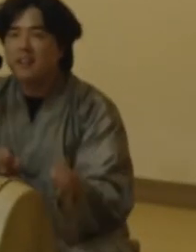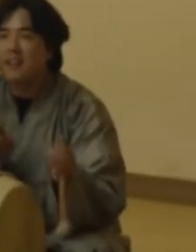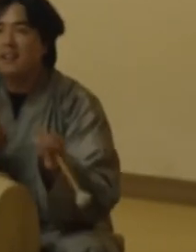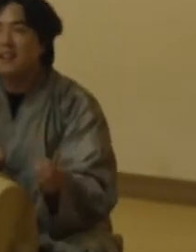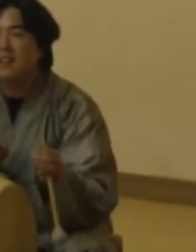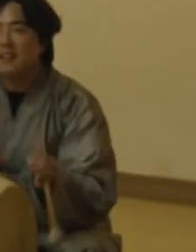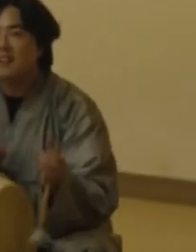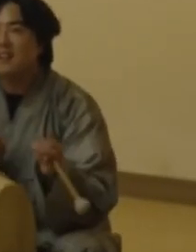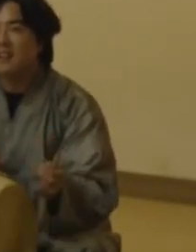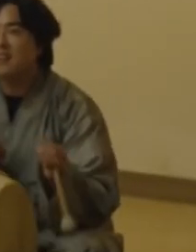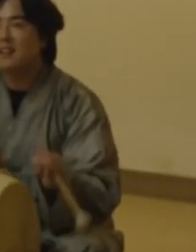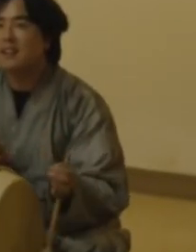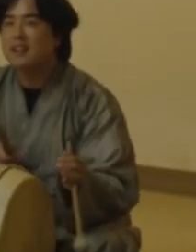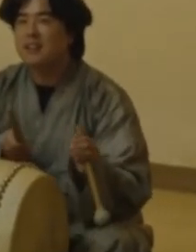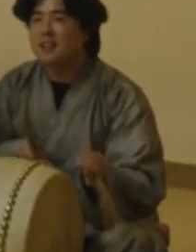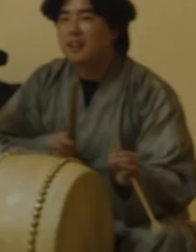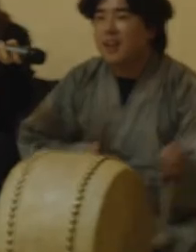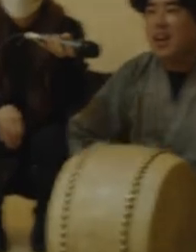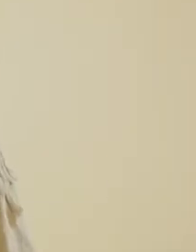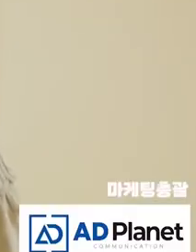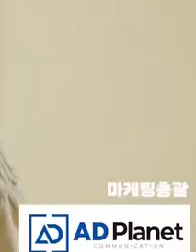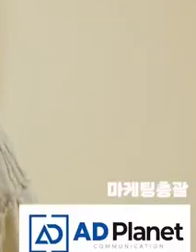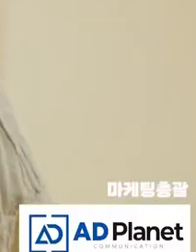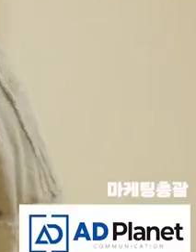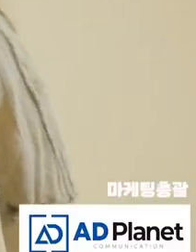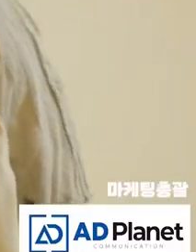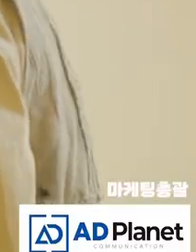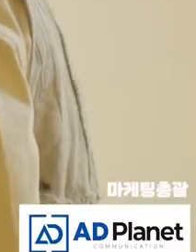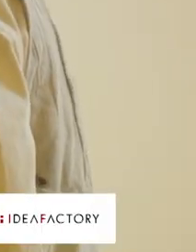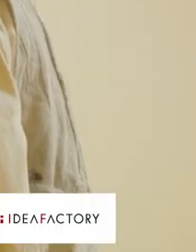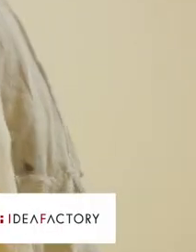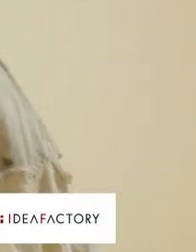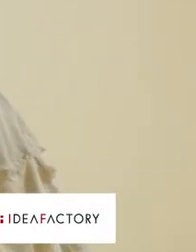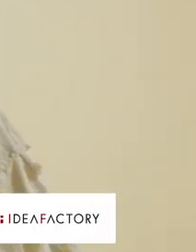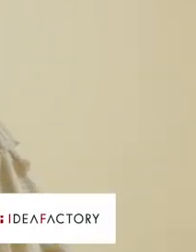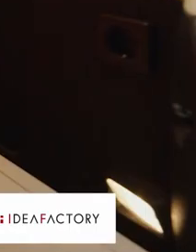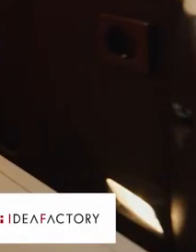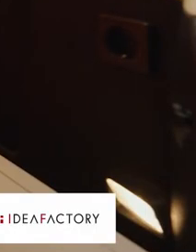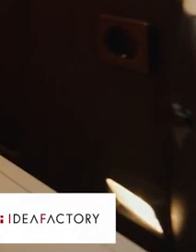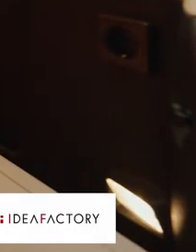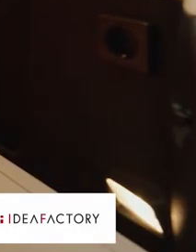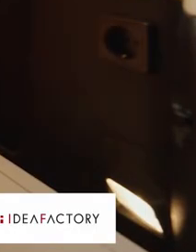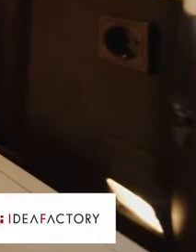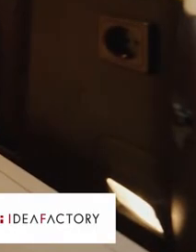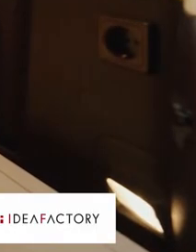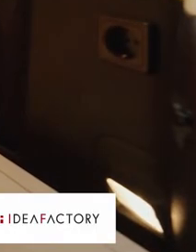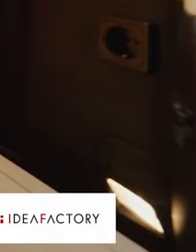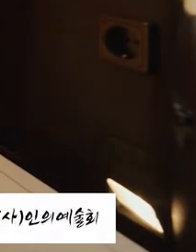미디어 국토 대장정을 그리네 두고 돌아 팔도 감사 돌아